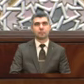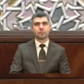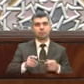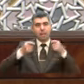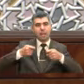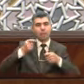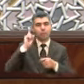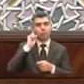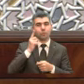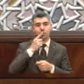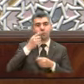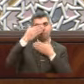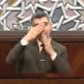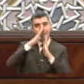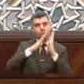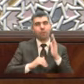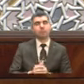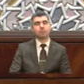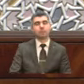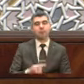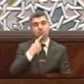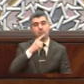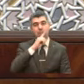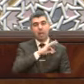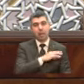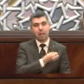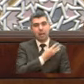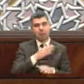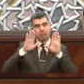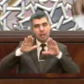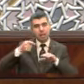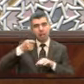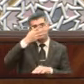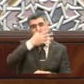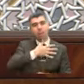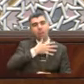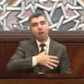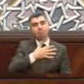بسم الله الرحمن الرحيم والصلاة والسلام على أشرف المرسلين